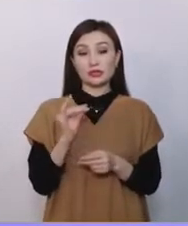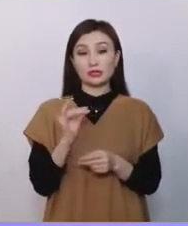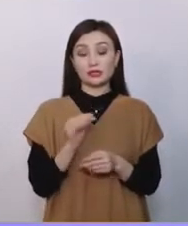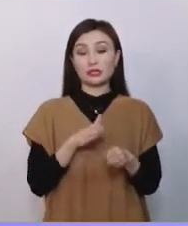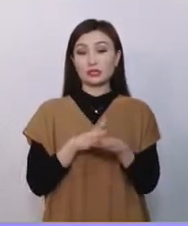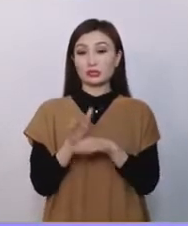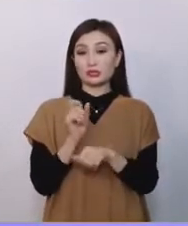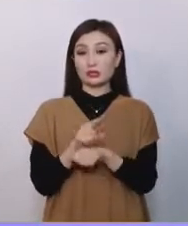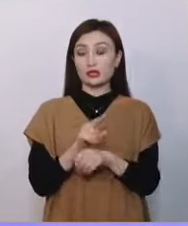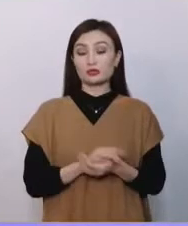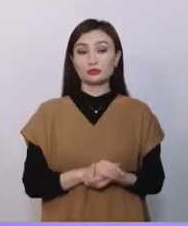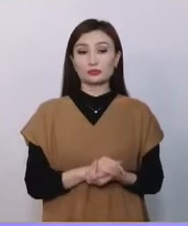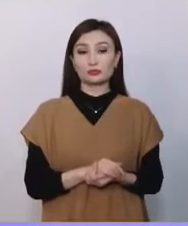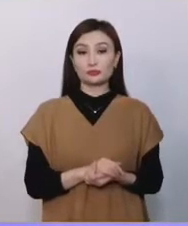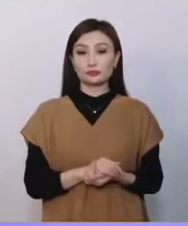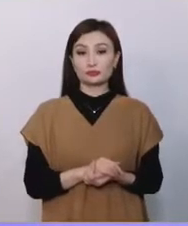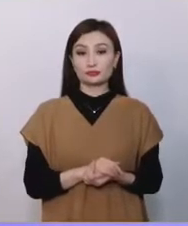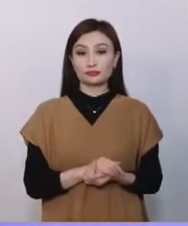решите задачу